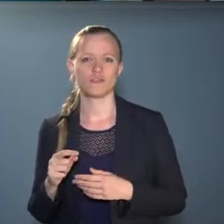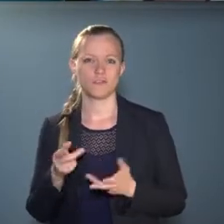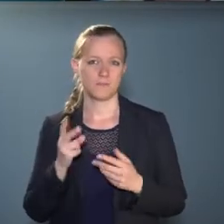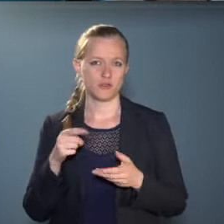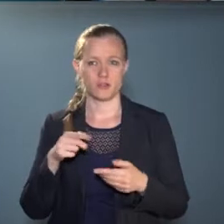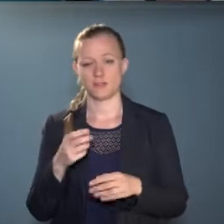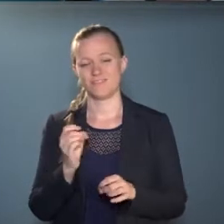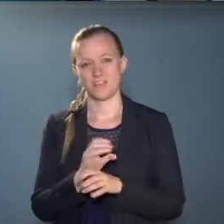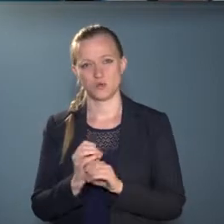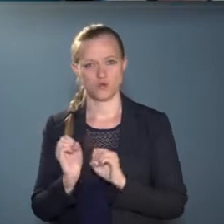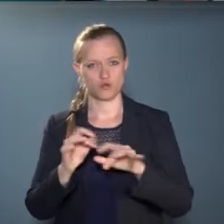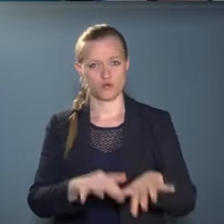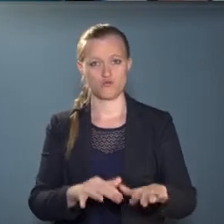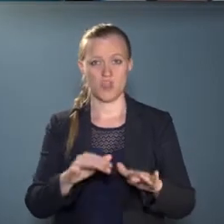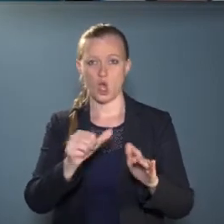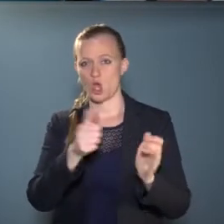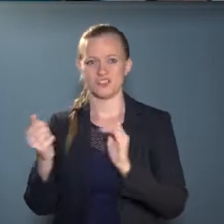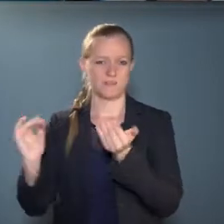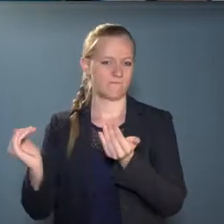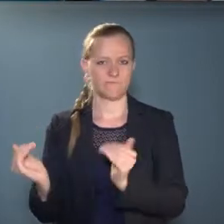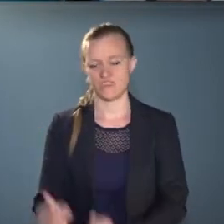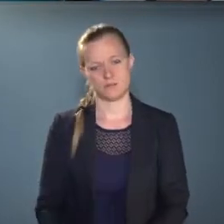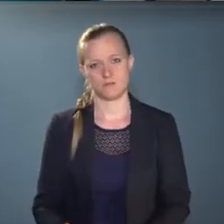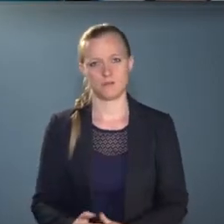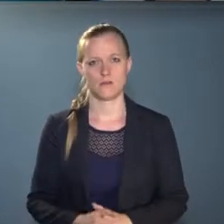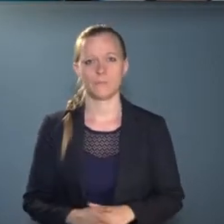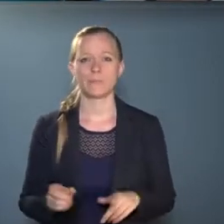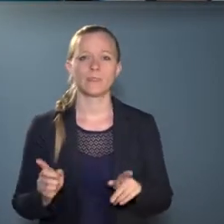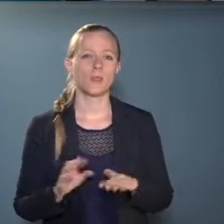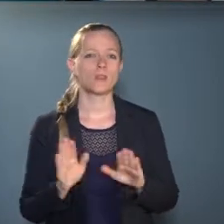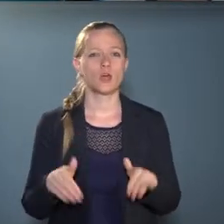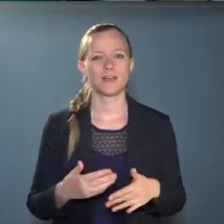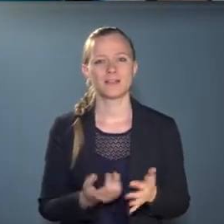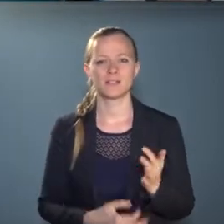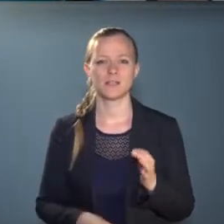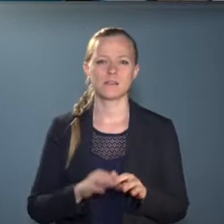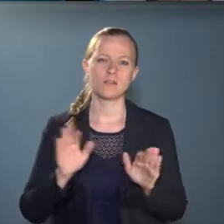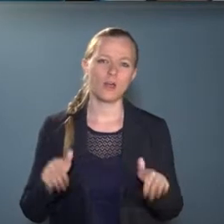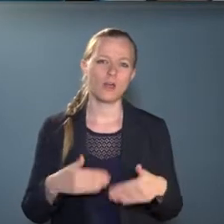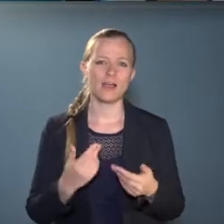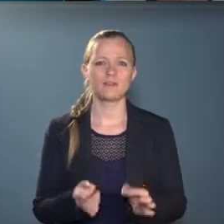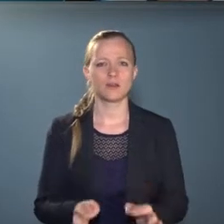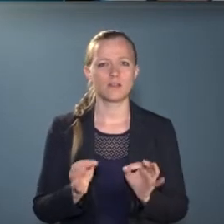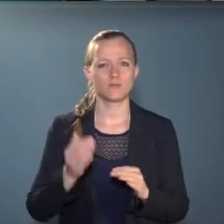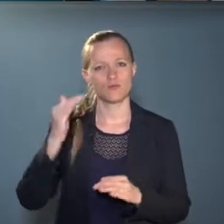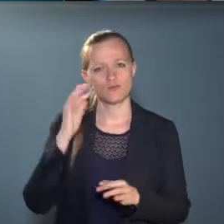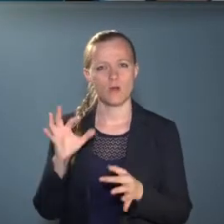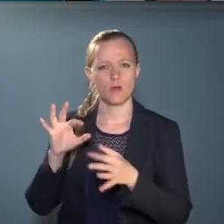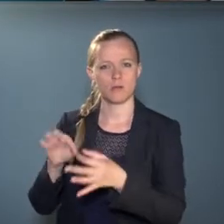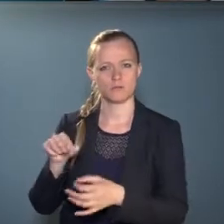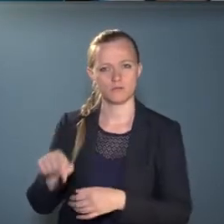segítségével, hát nagyjából 6 évre visszalökni. Tehát olyan akár kiegészítő, akár a klasszikus hadviselést